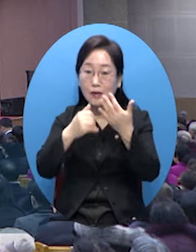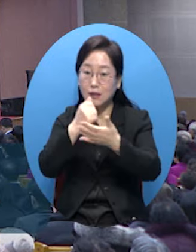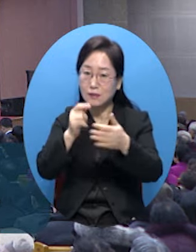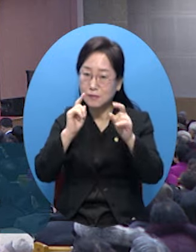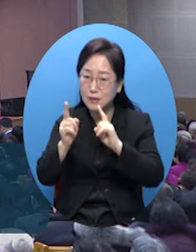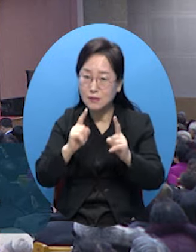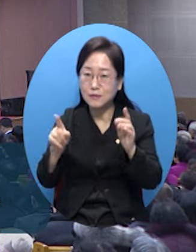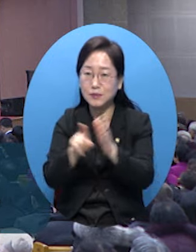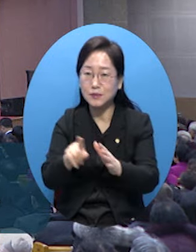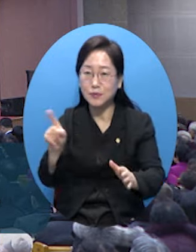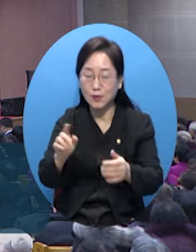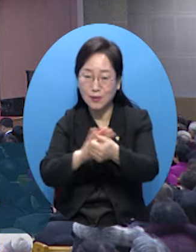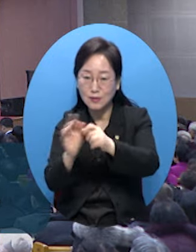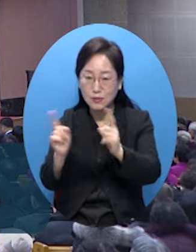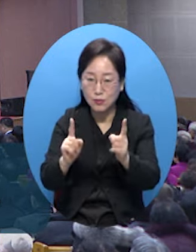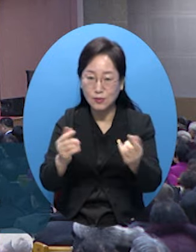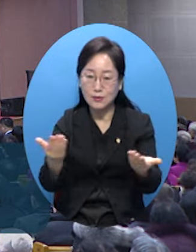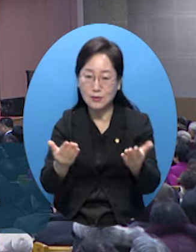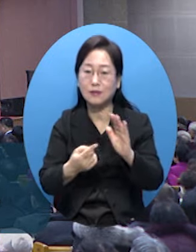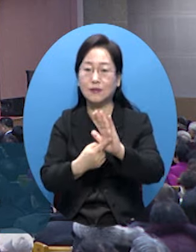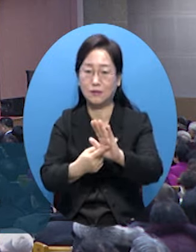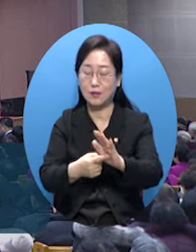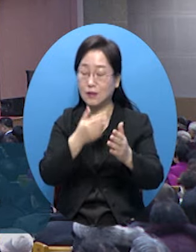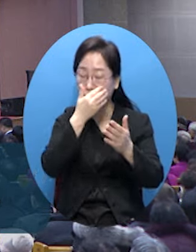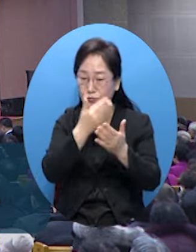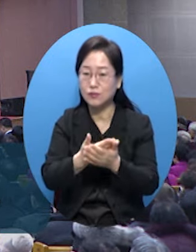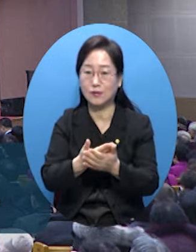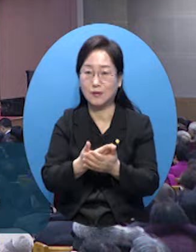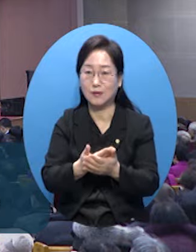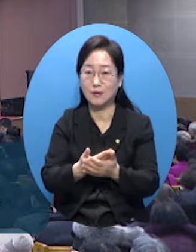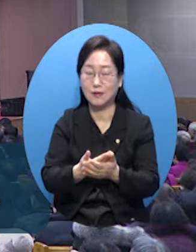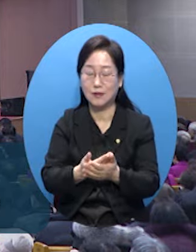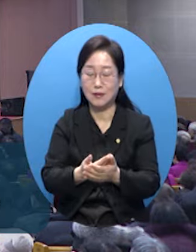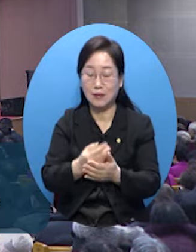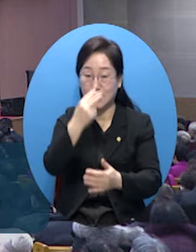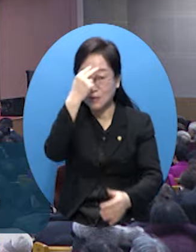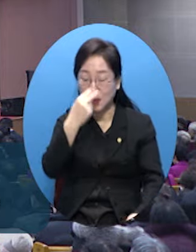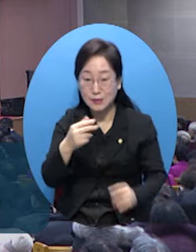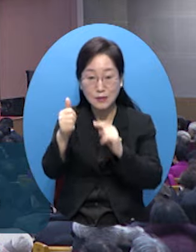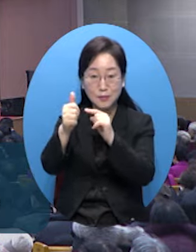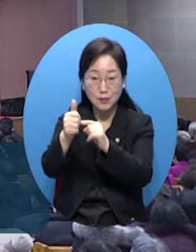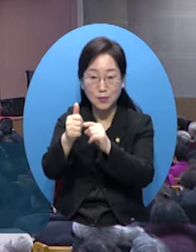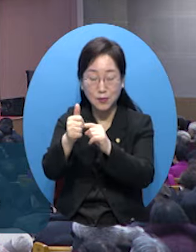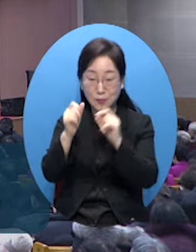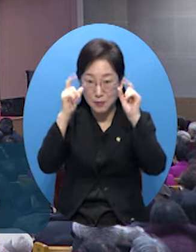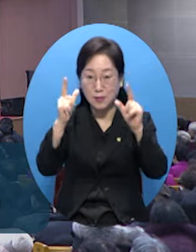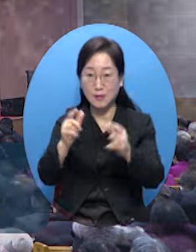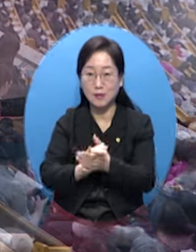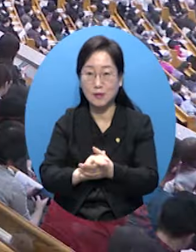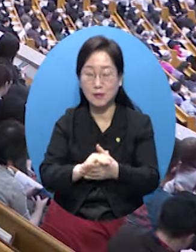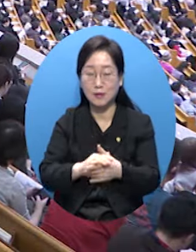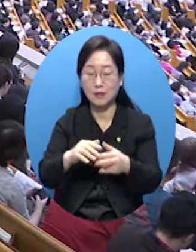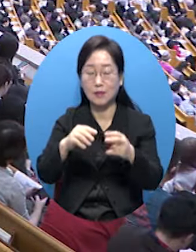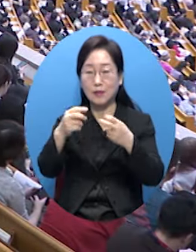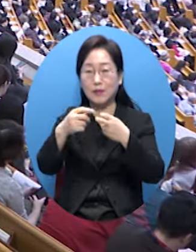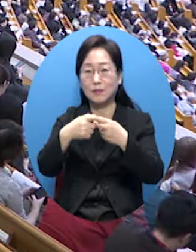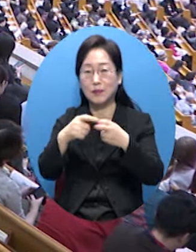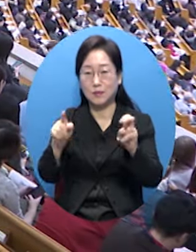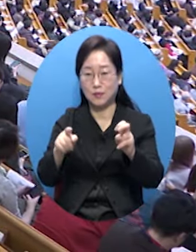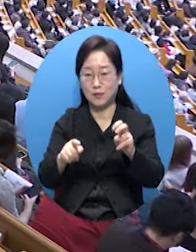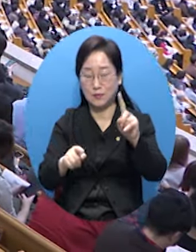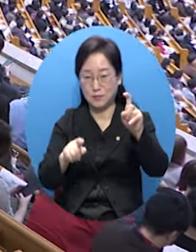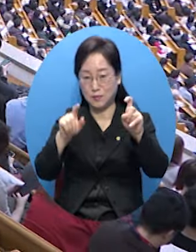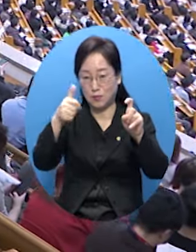말씀과 믿음은 치유 역사를 가져온다. 굉장히 중요한 말씀입니다. 이제 바디메오 사건을 우리가 기억합니다. 바디메오 마가복음 10장 51절